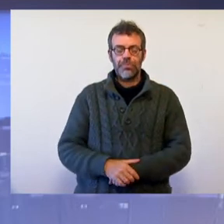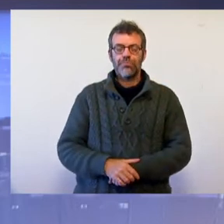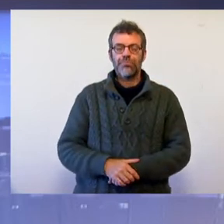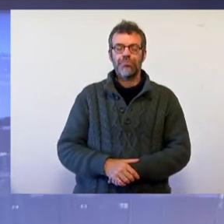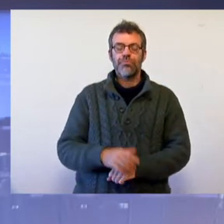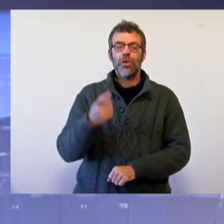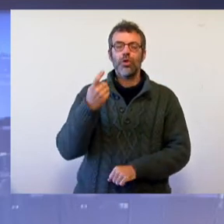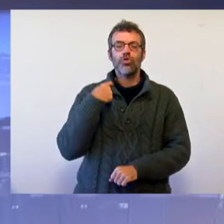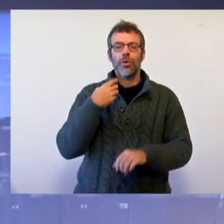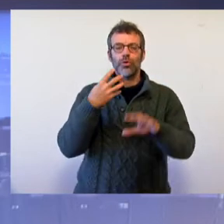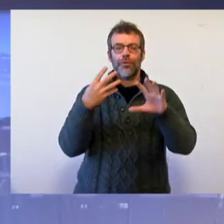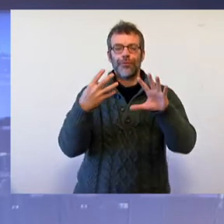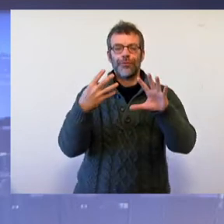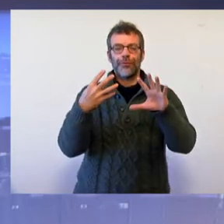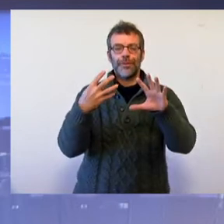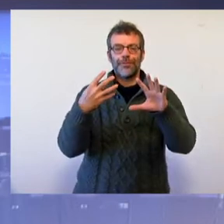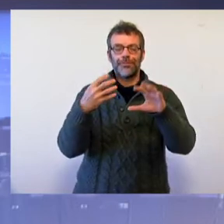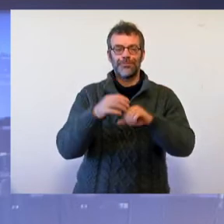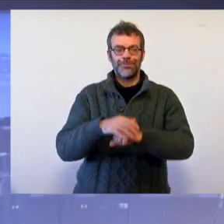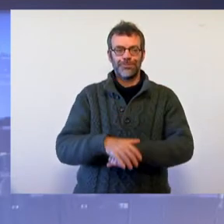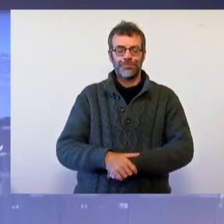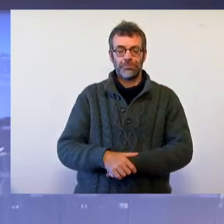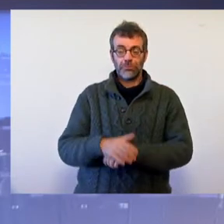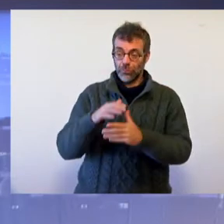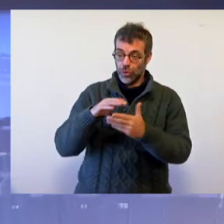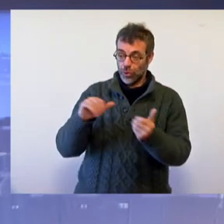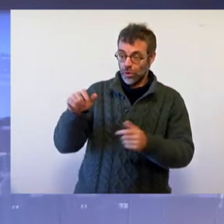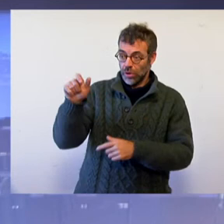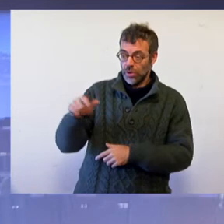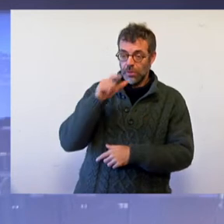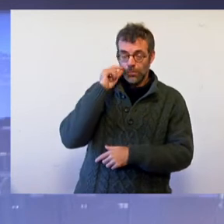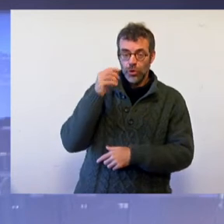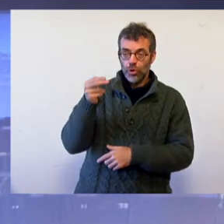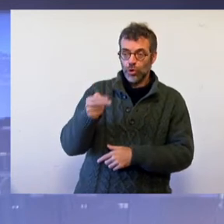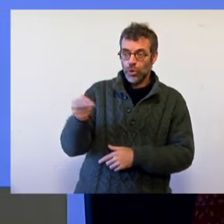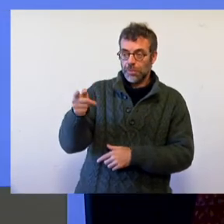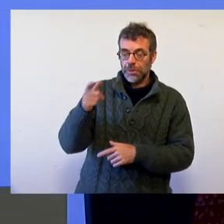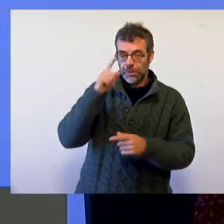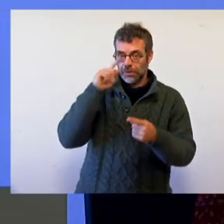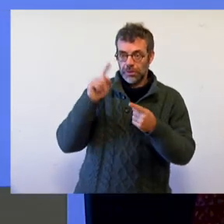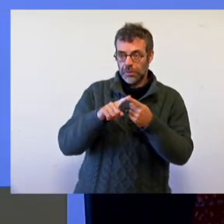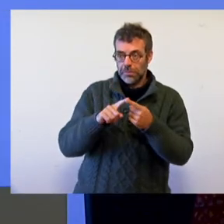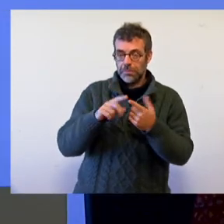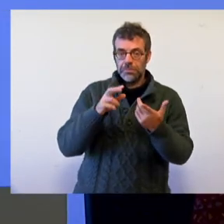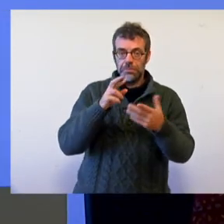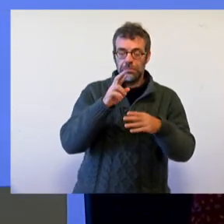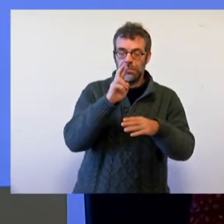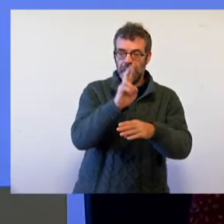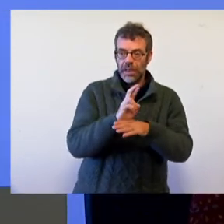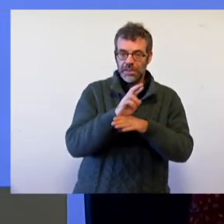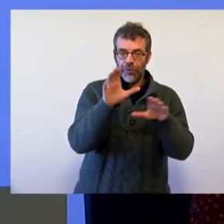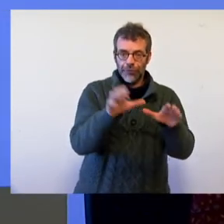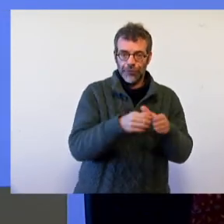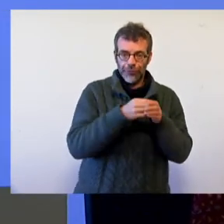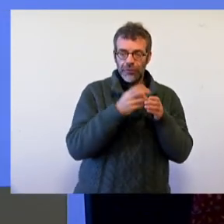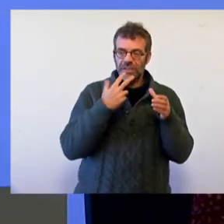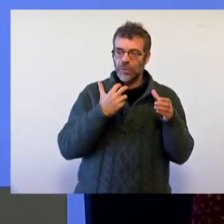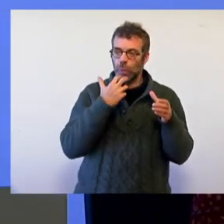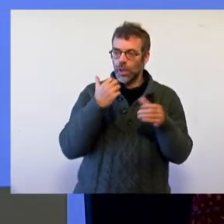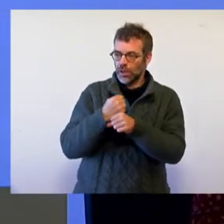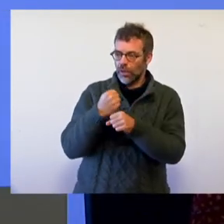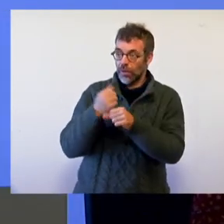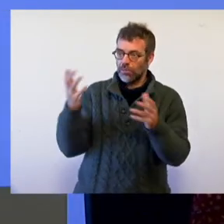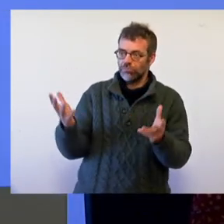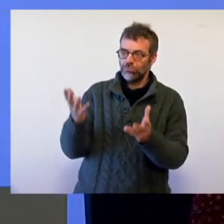Affaire numéro 9, parole est à M. Nosbé sur la réserve citoyenne. Fait un travail remarquable.